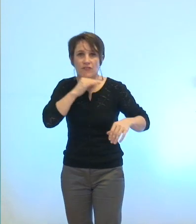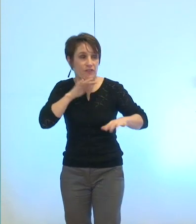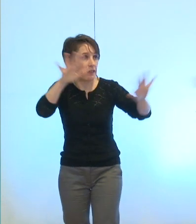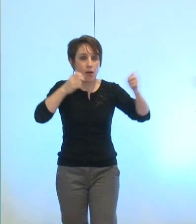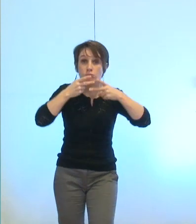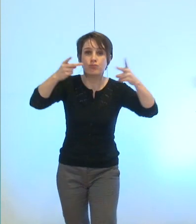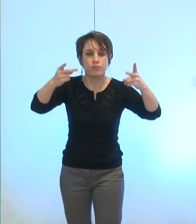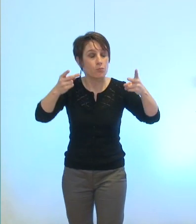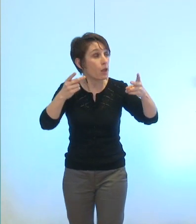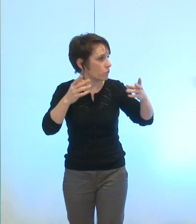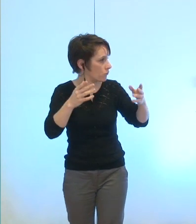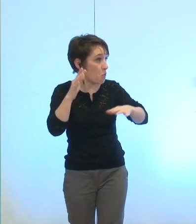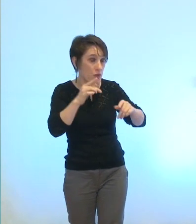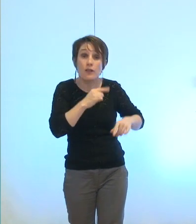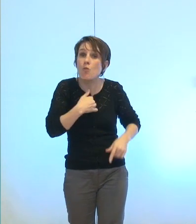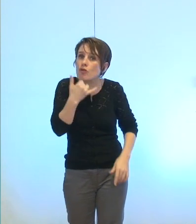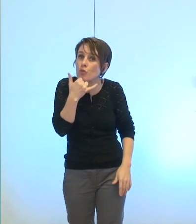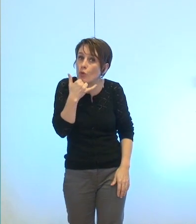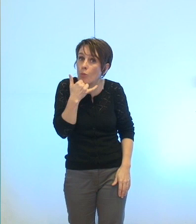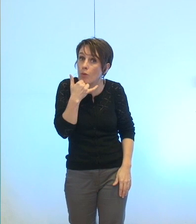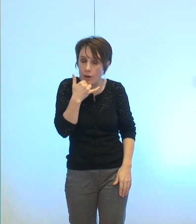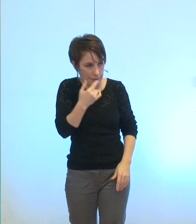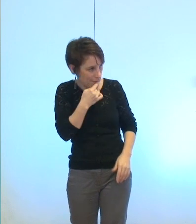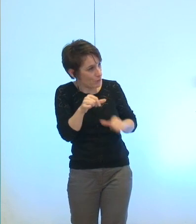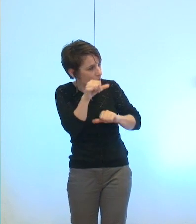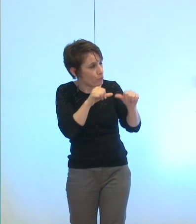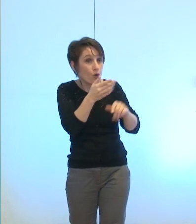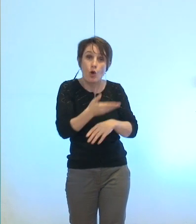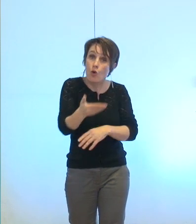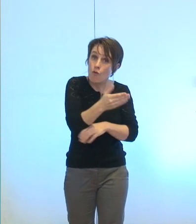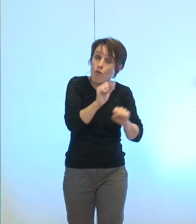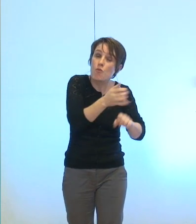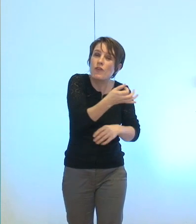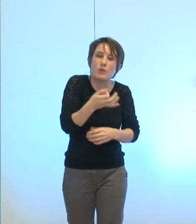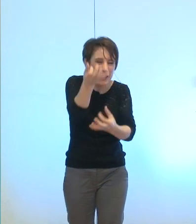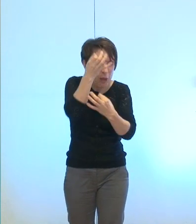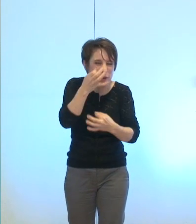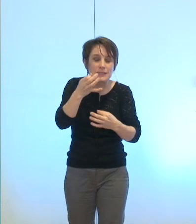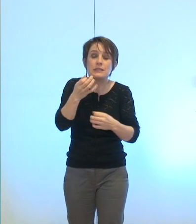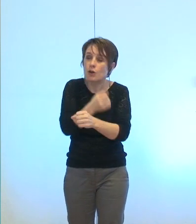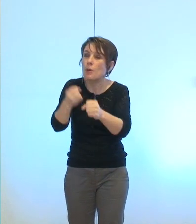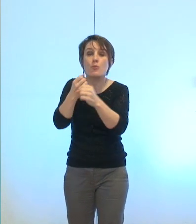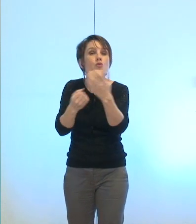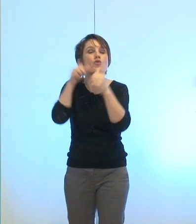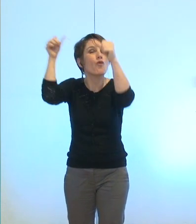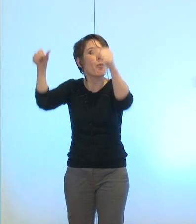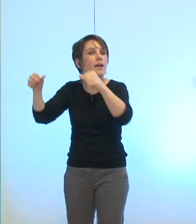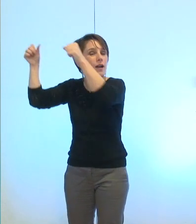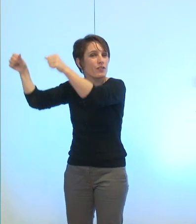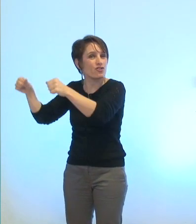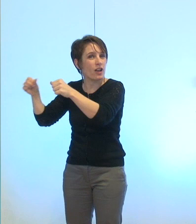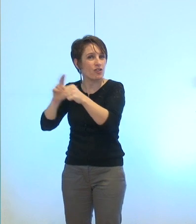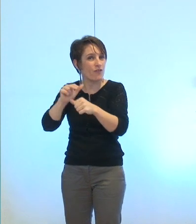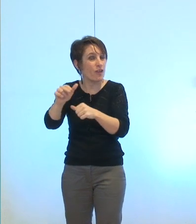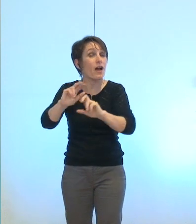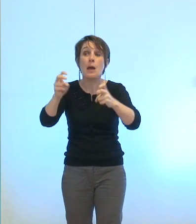de nous donner le montant des dépenses qui vont être engendrés par ce